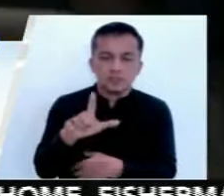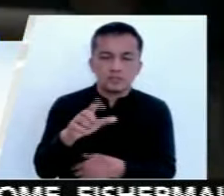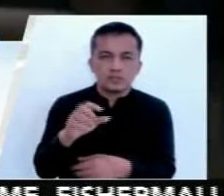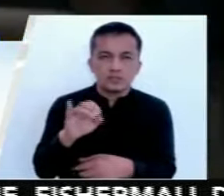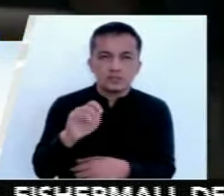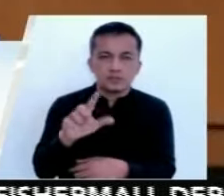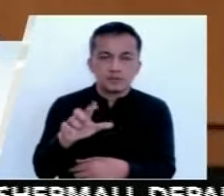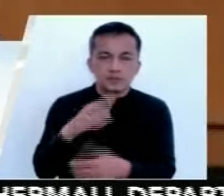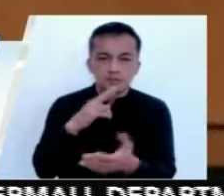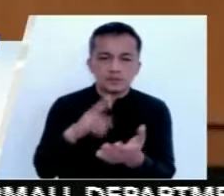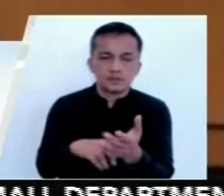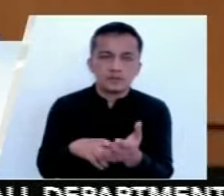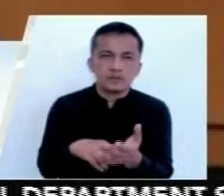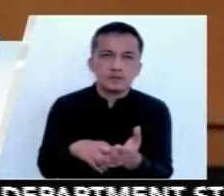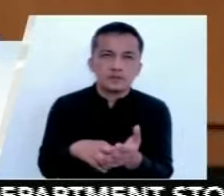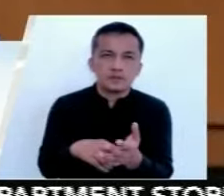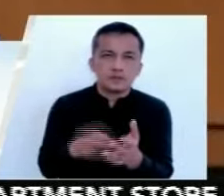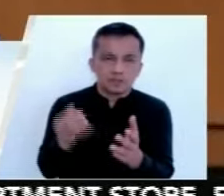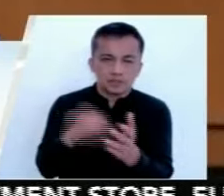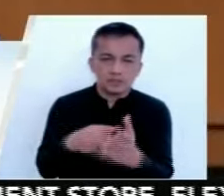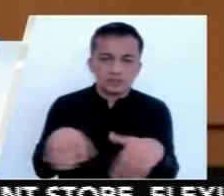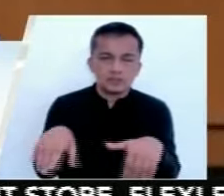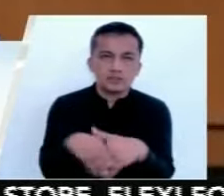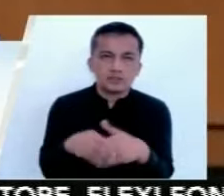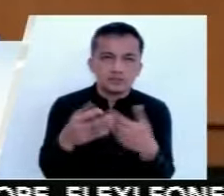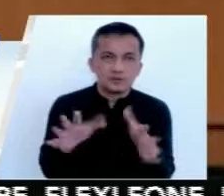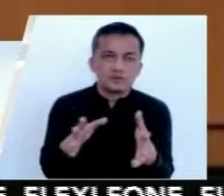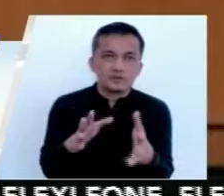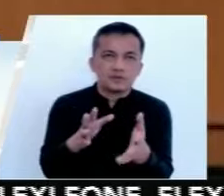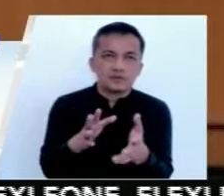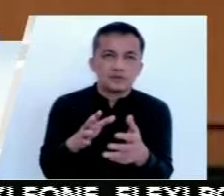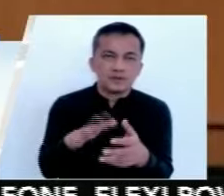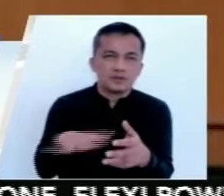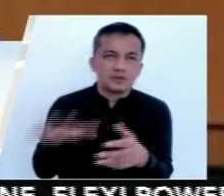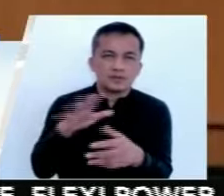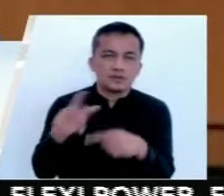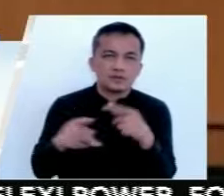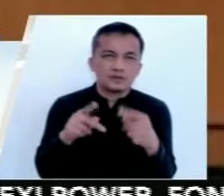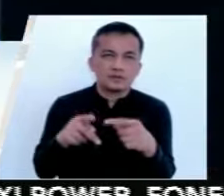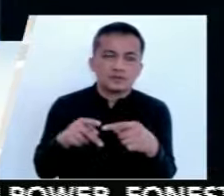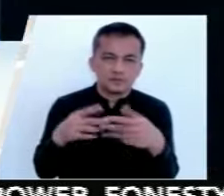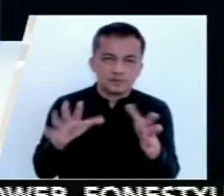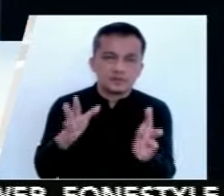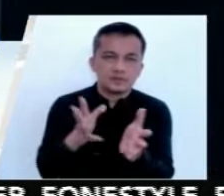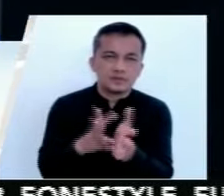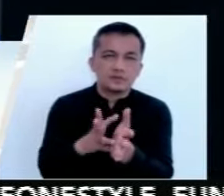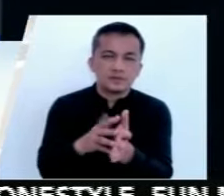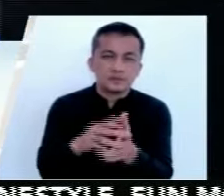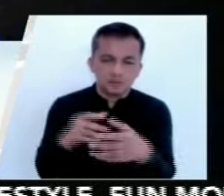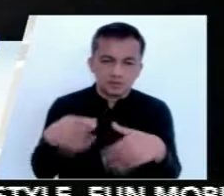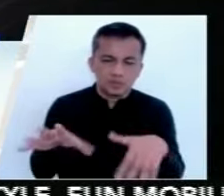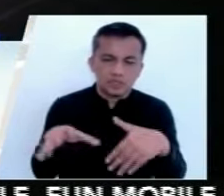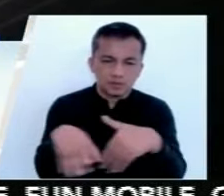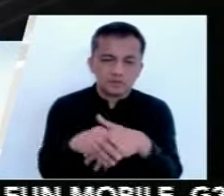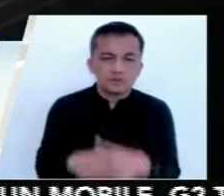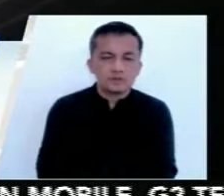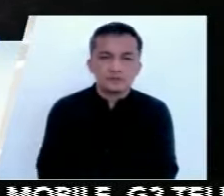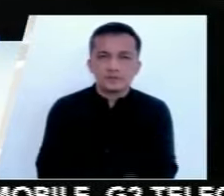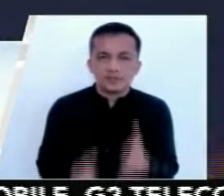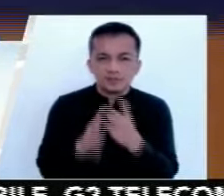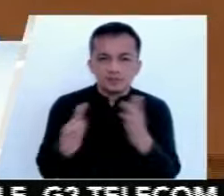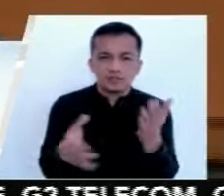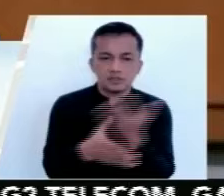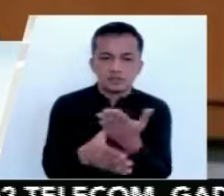Kasal daw po ulit. Sabi ko, tapos na po. May alam ng taong bahay po sa amin. Kasal na po kami. Malaking abala na raw ito para sa